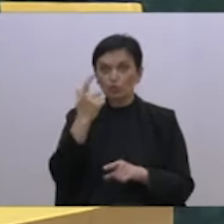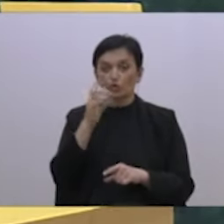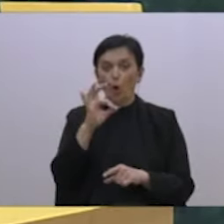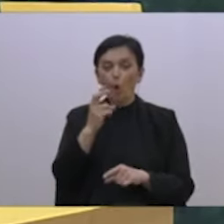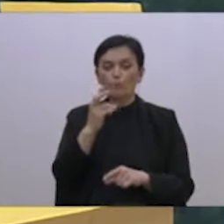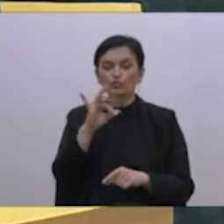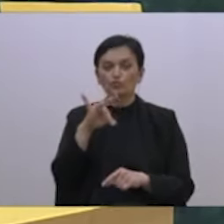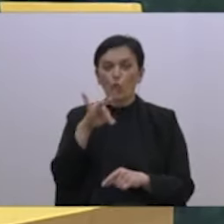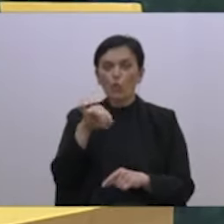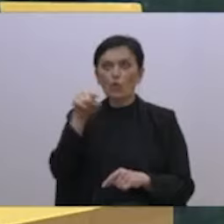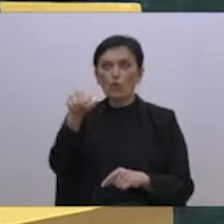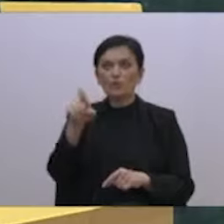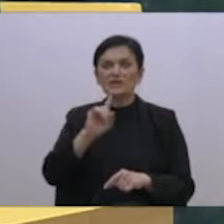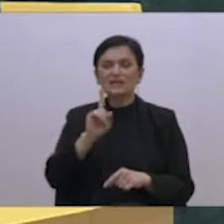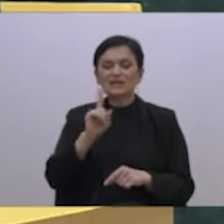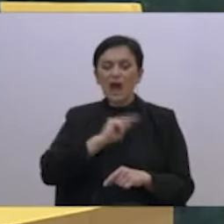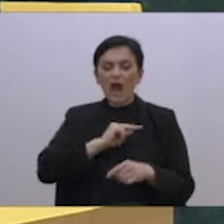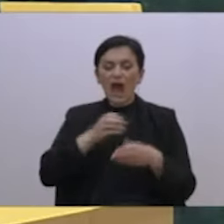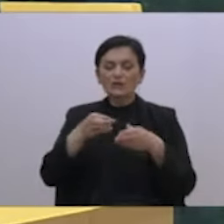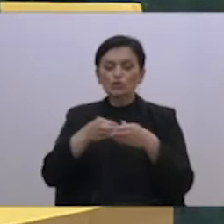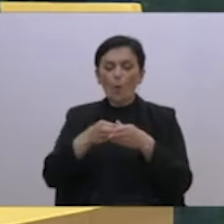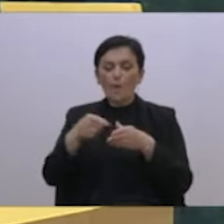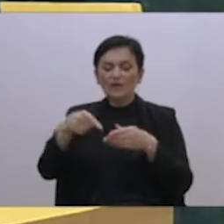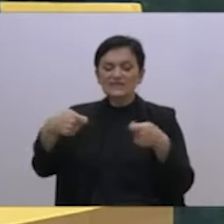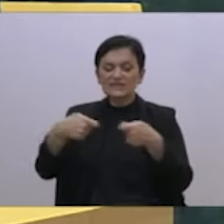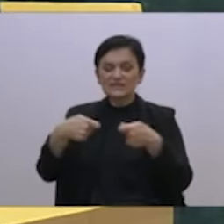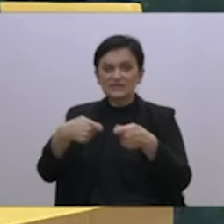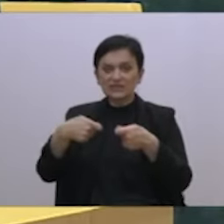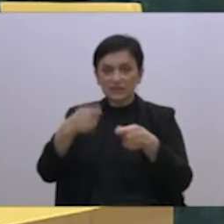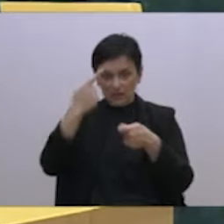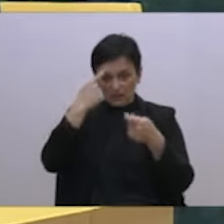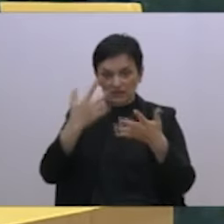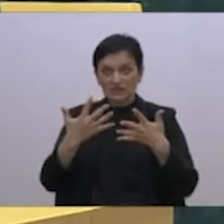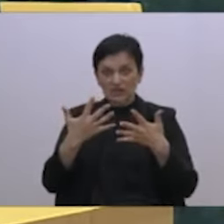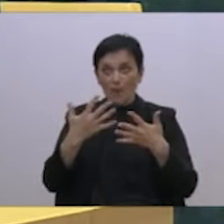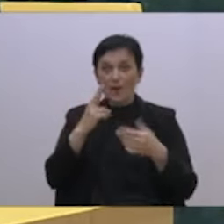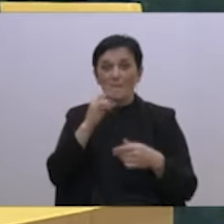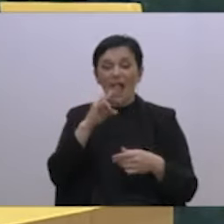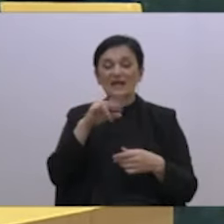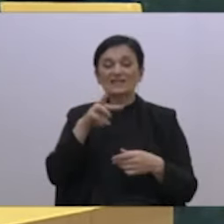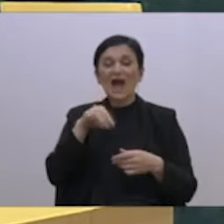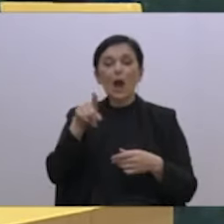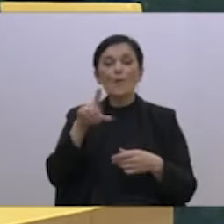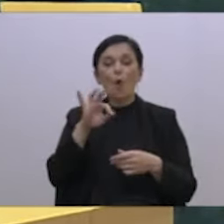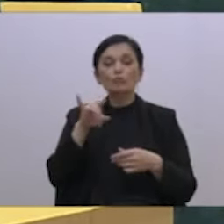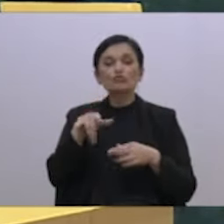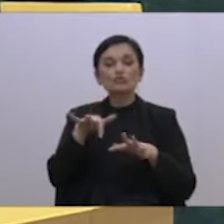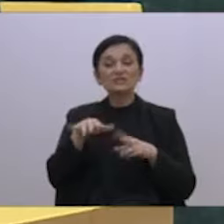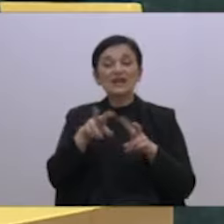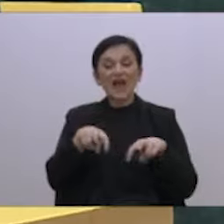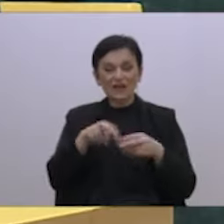ოფშორში რაღაც კომპანიაში წილს აი წარმოგიდგენიათ ისევე პანამის ოფშორული საქმეო